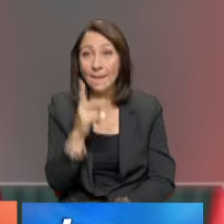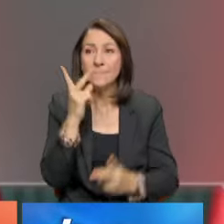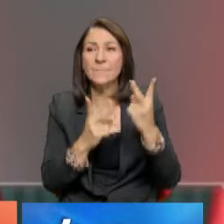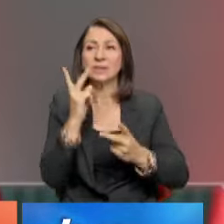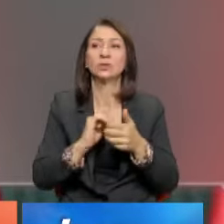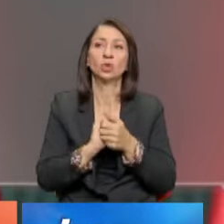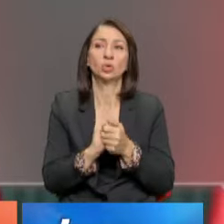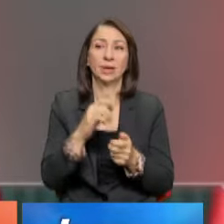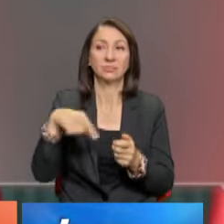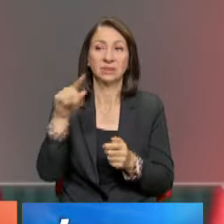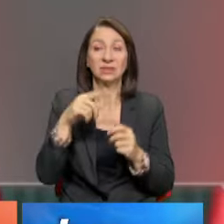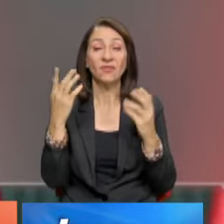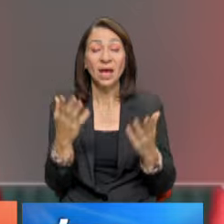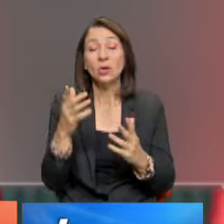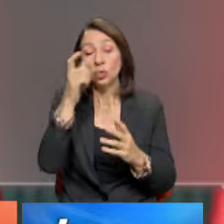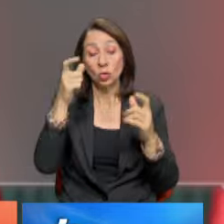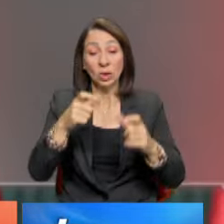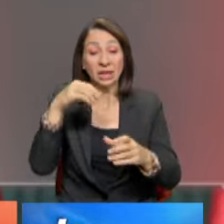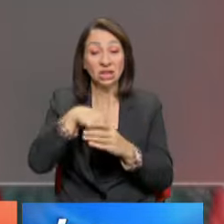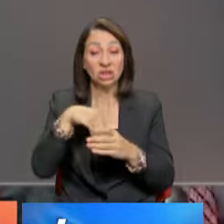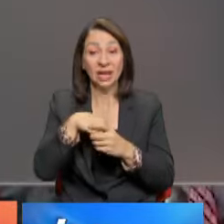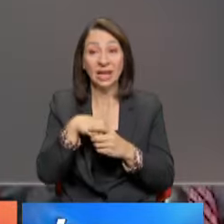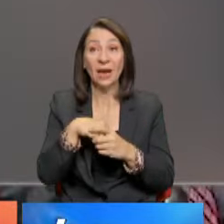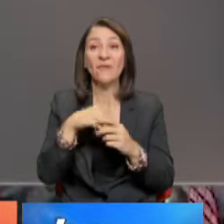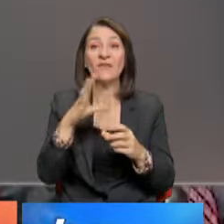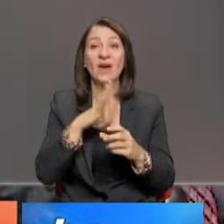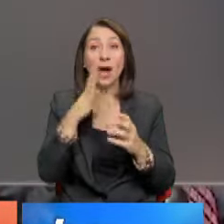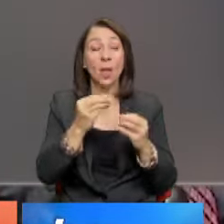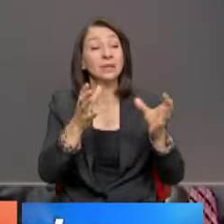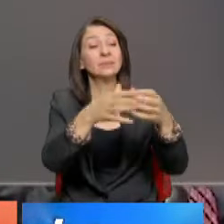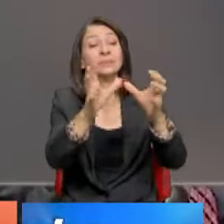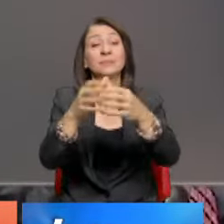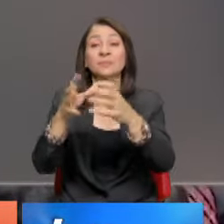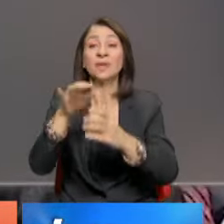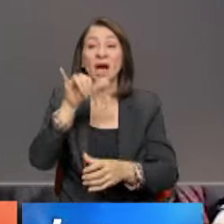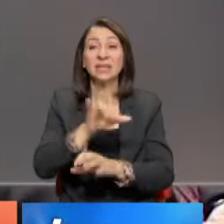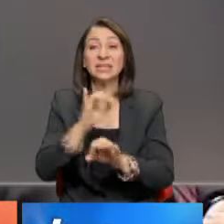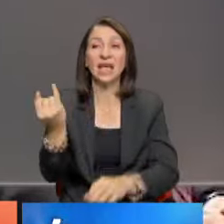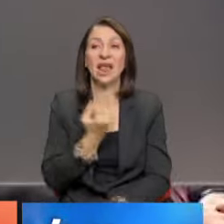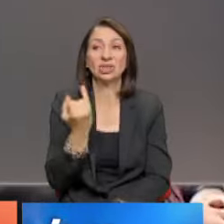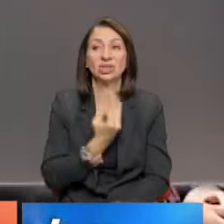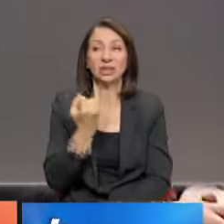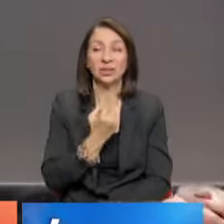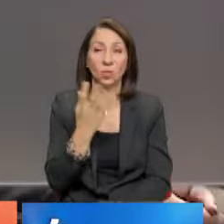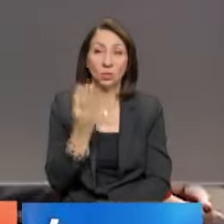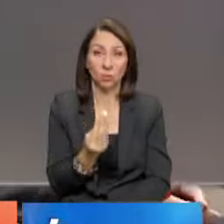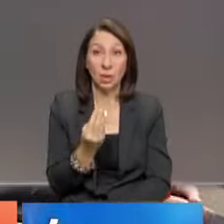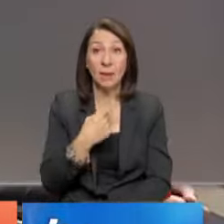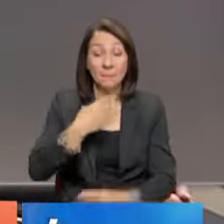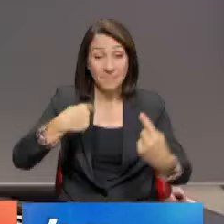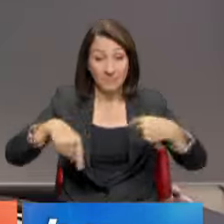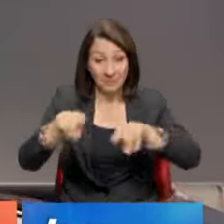bazı dostlarımızın ve ülkemiz içindeki malum kesimlerin haksız eleştirilerine maruz kaldı.